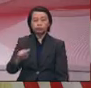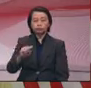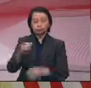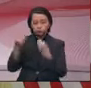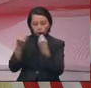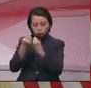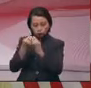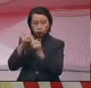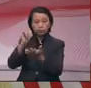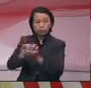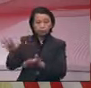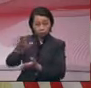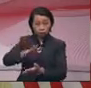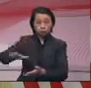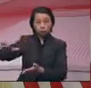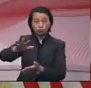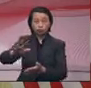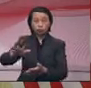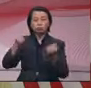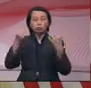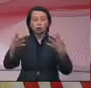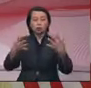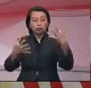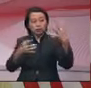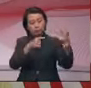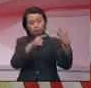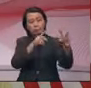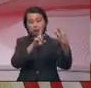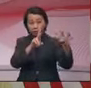itu, sebanyak